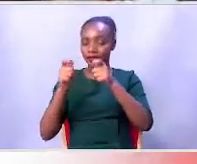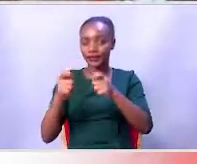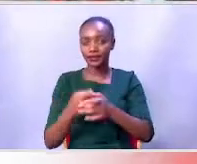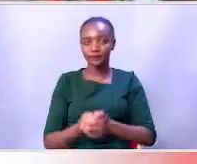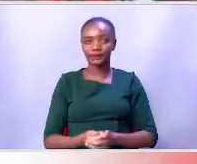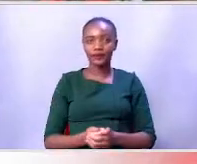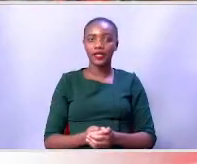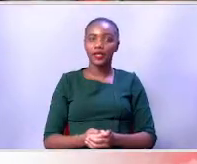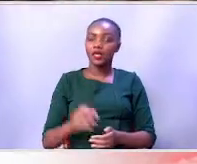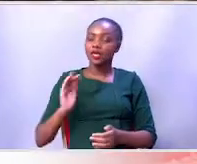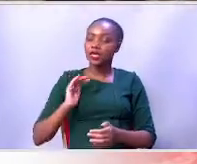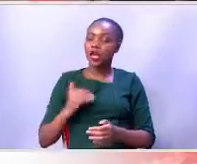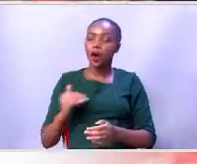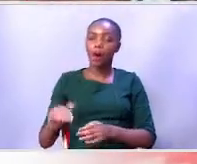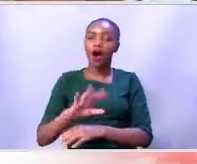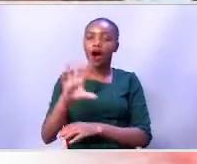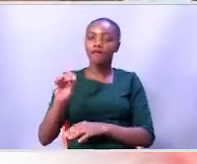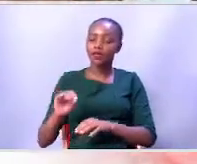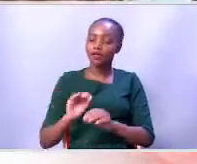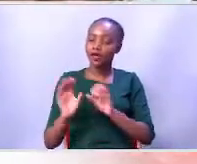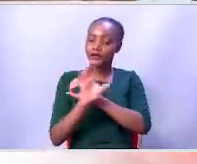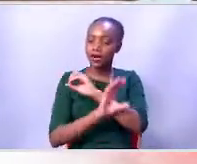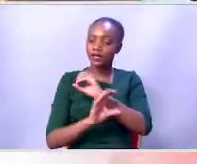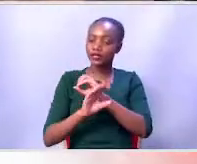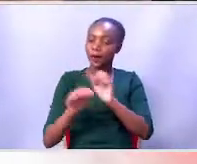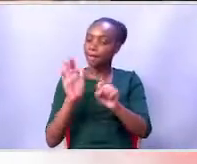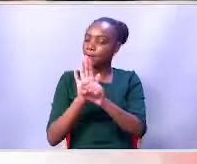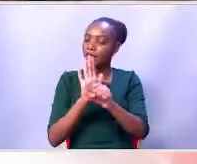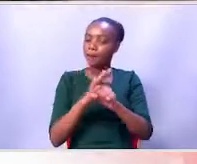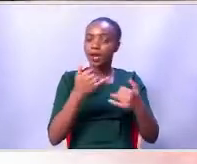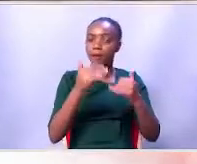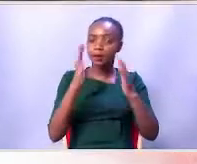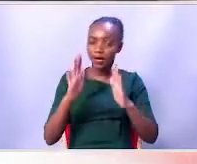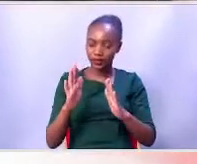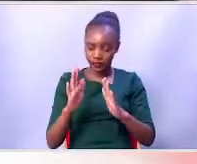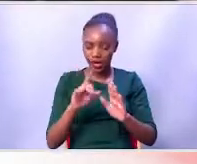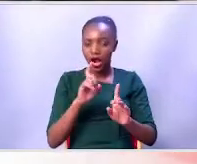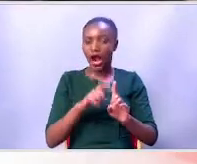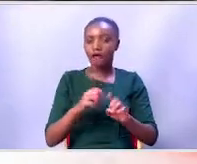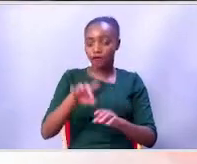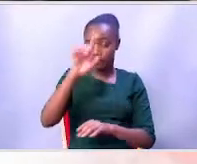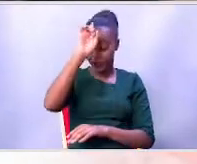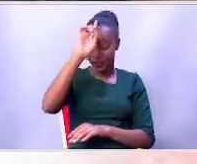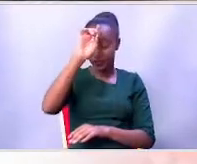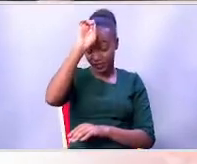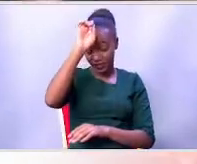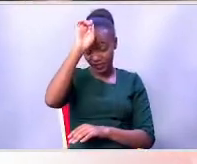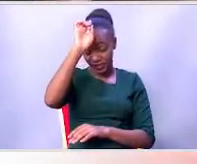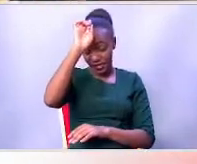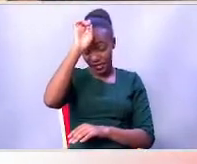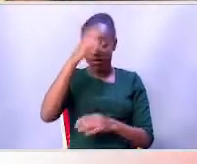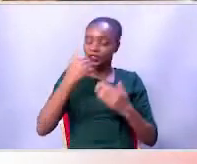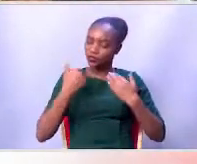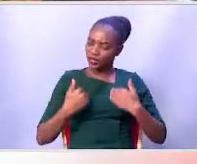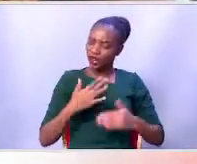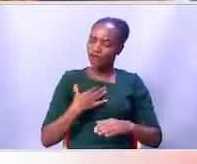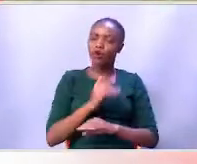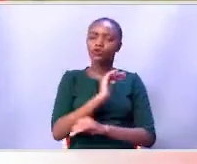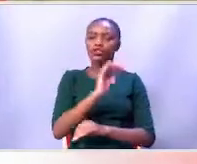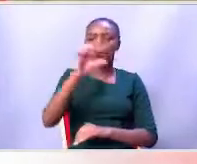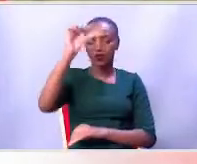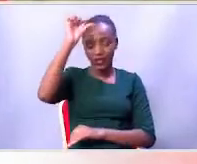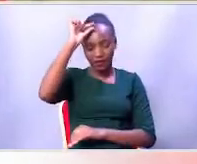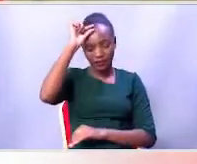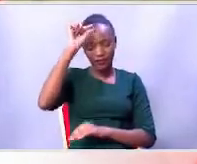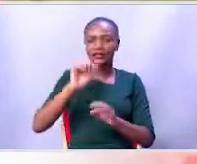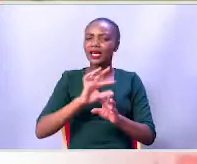nchi za Afrika wametoka katika mashinani na wamepata kipato kupitia mambo ya kukuza talanta. Kwa hivyo I call upon the